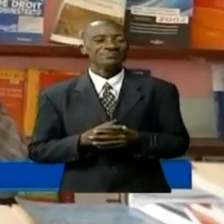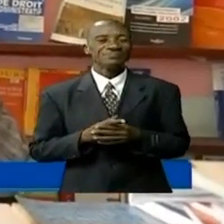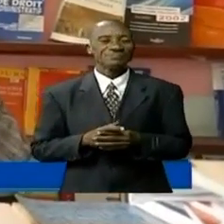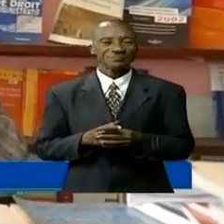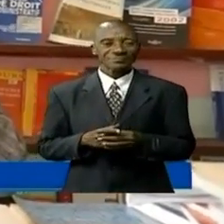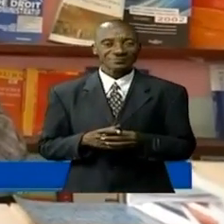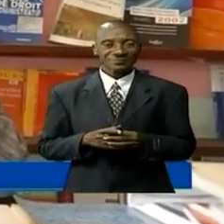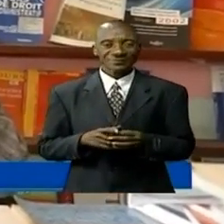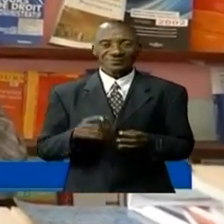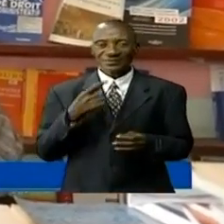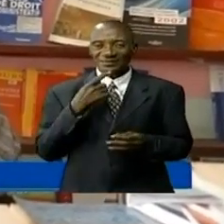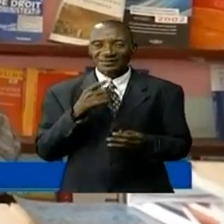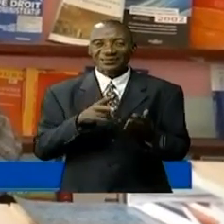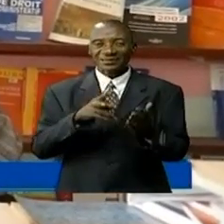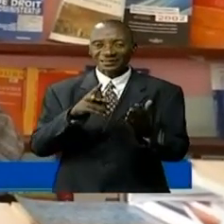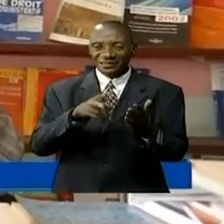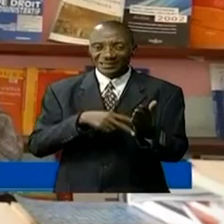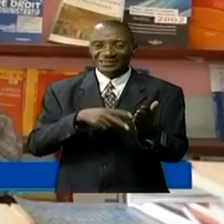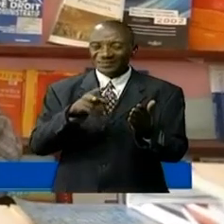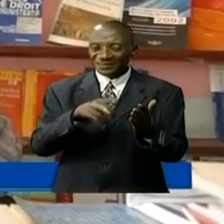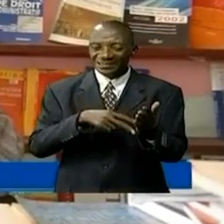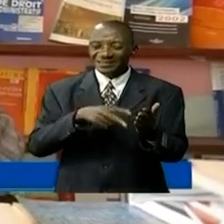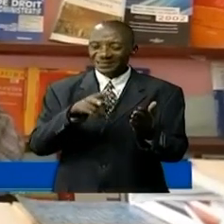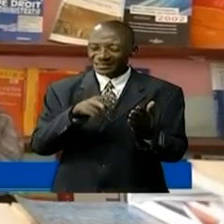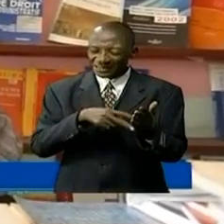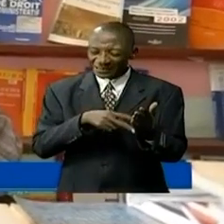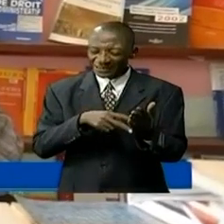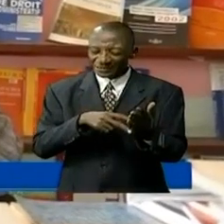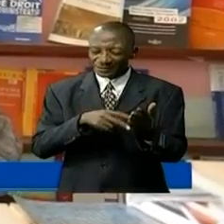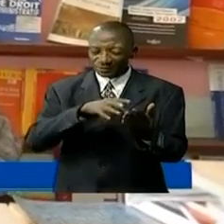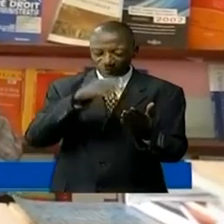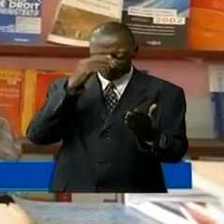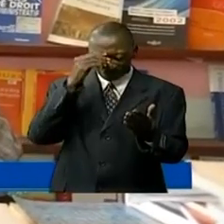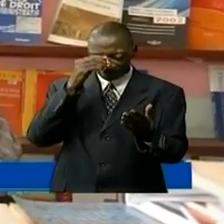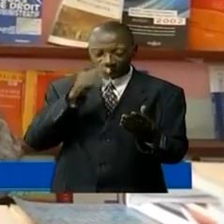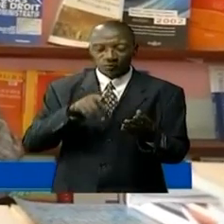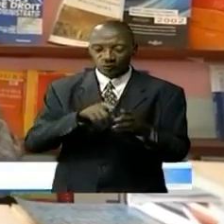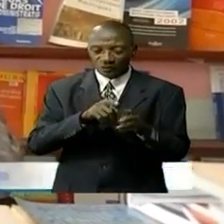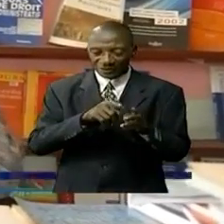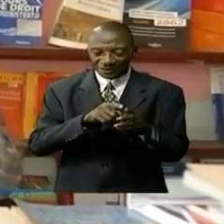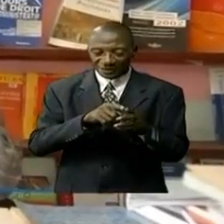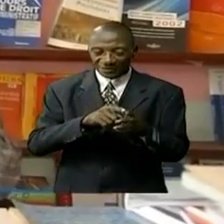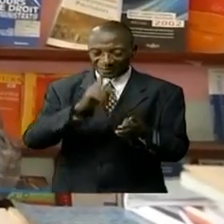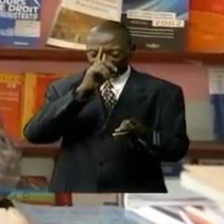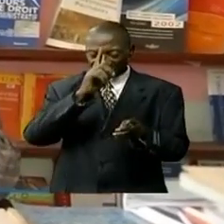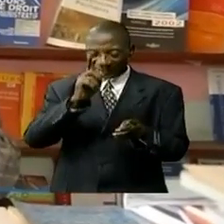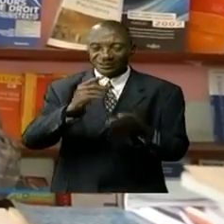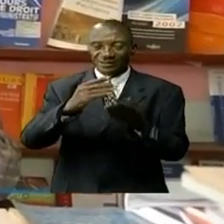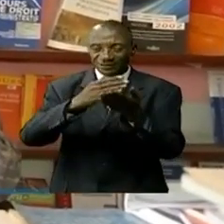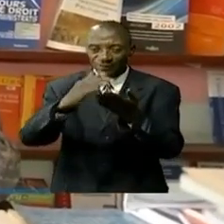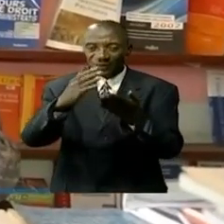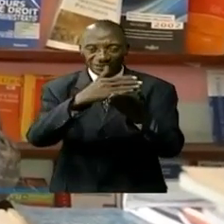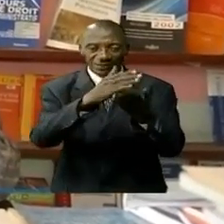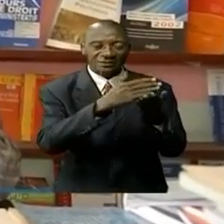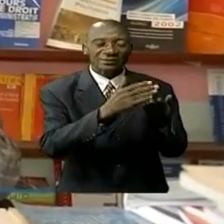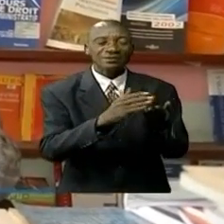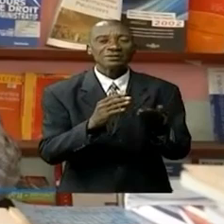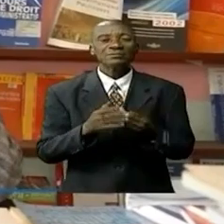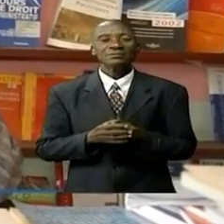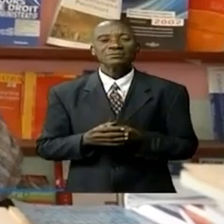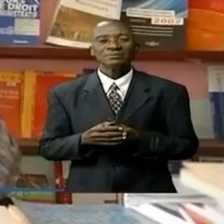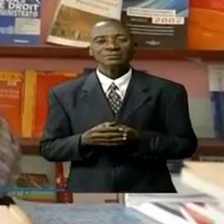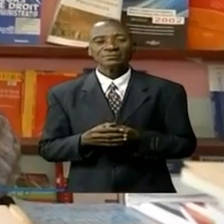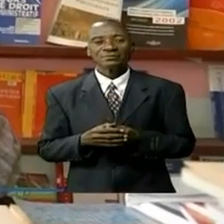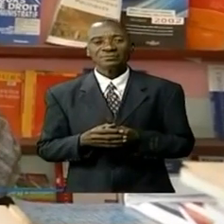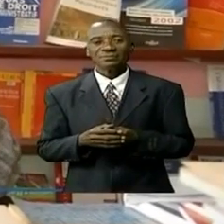de conservation et de transmission des connaissances. C'est là où nous conservons les